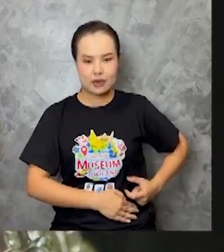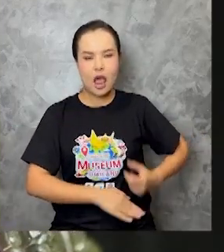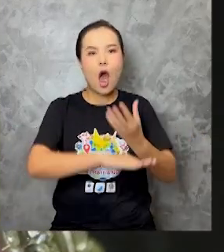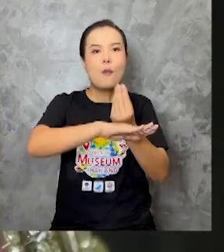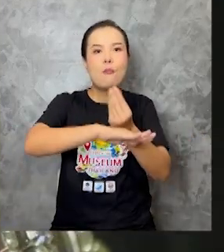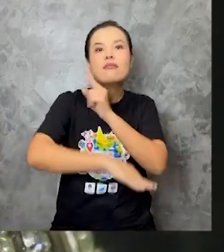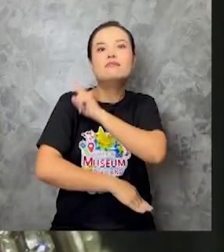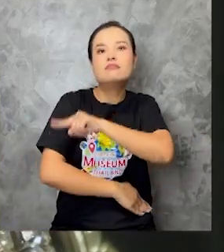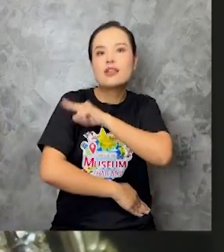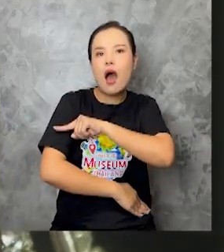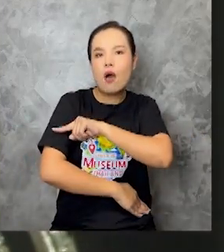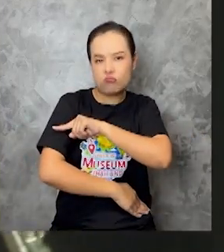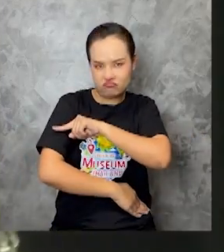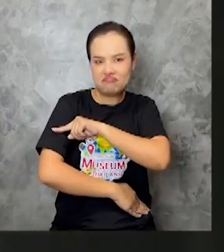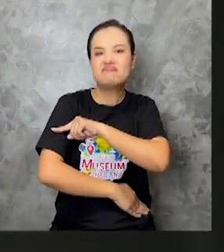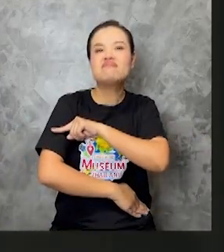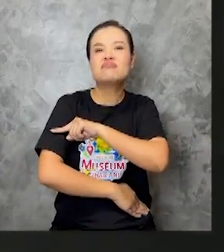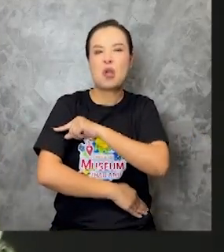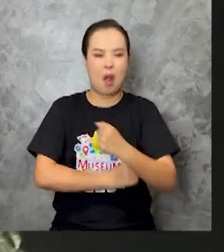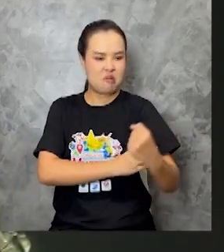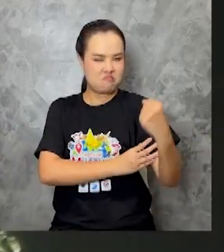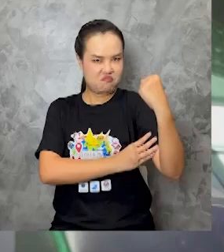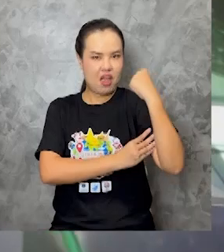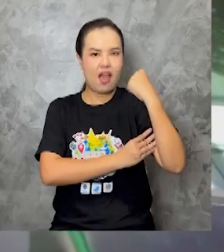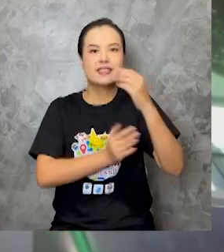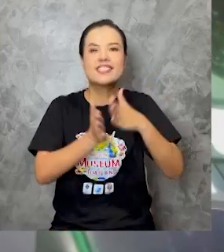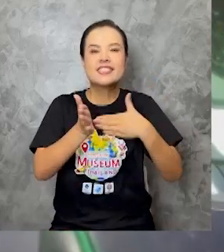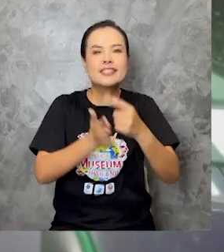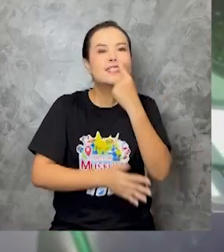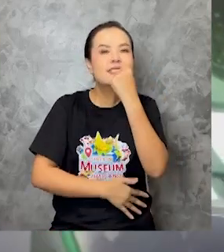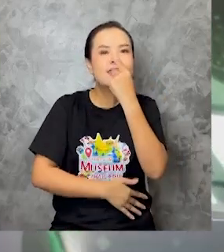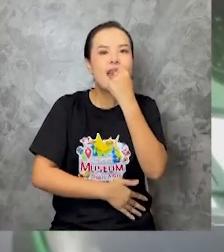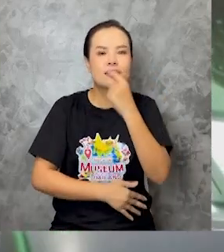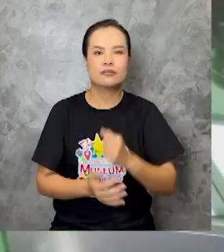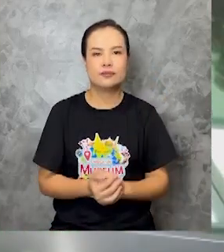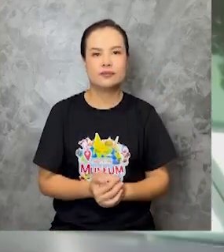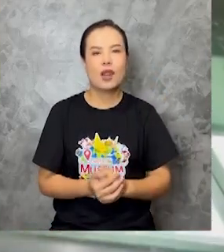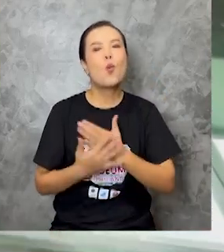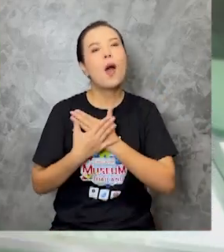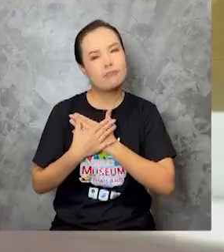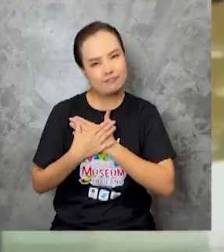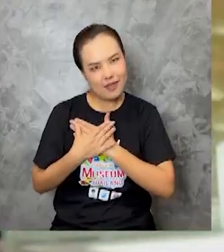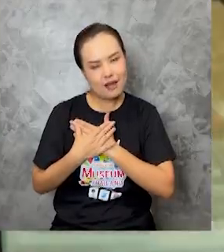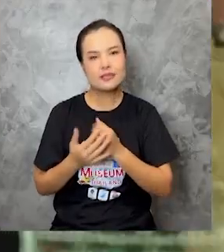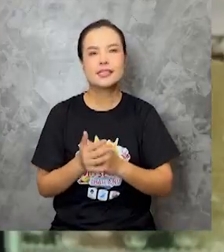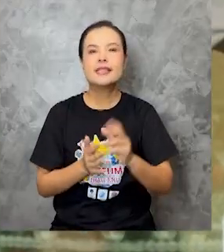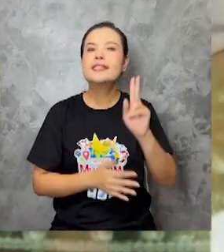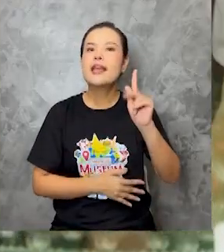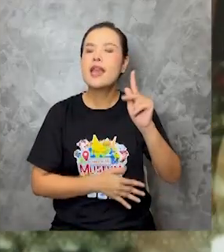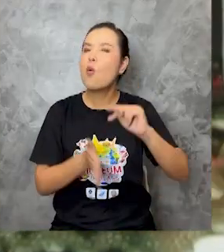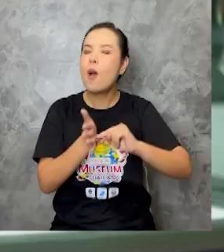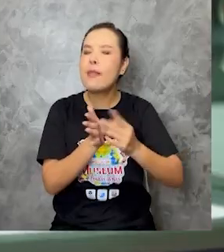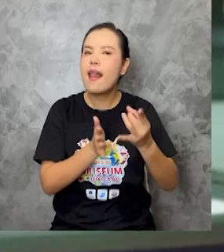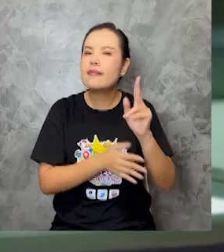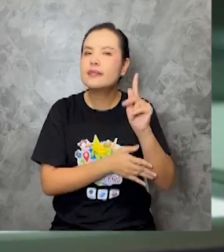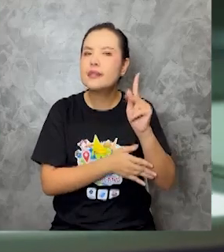ประดับอยู่เพราะว่าเพชรเนี่ยมันจะบ่งบอกถึงความมีอำนาจแล้วก็สีแดงเนี่ยจะบ่งบอกถึงการมีความรัก อ๋อแล้วถ้าสีเขียวคืออะไ